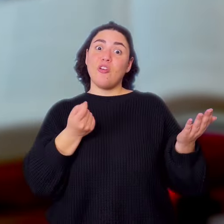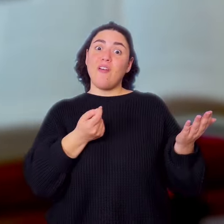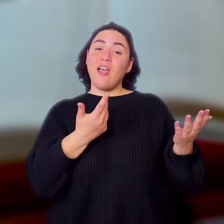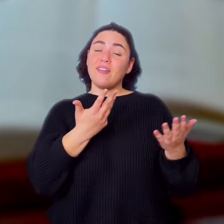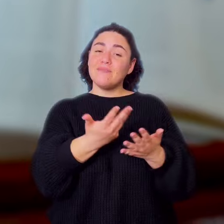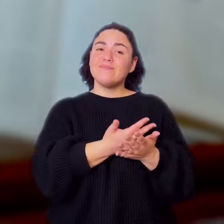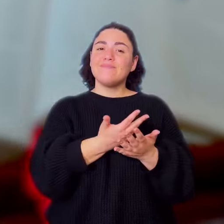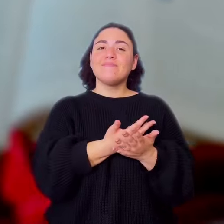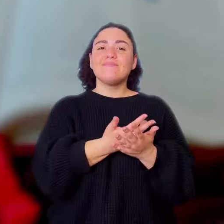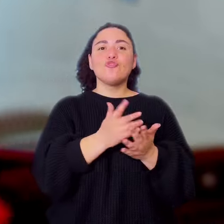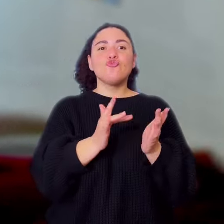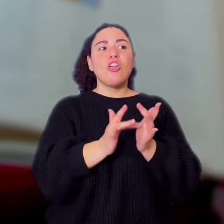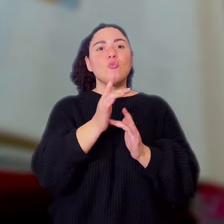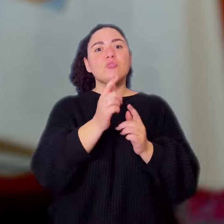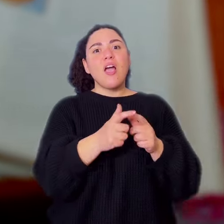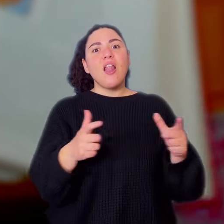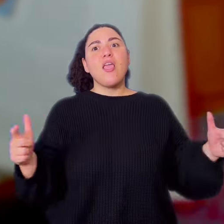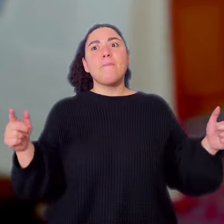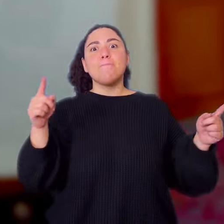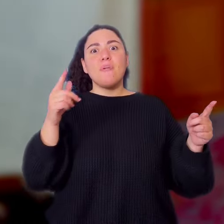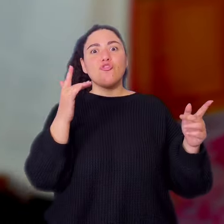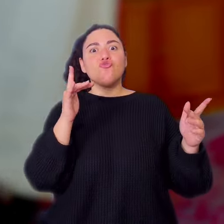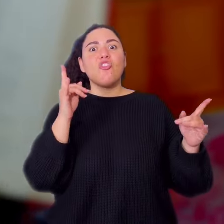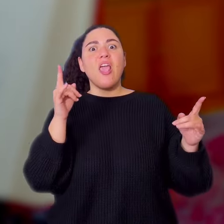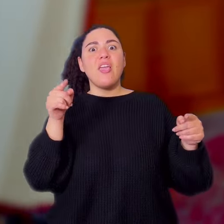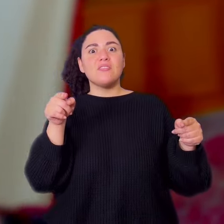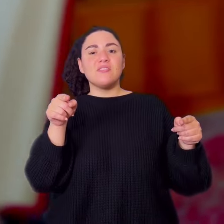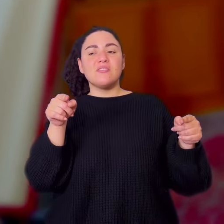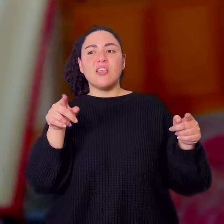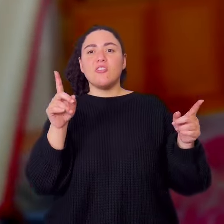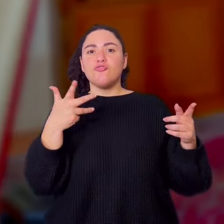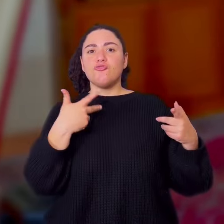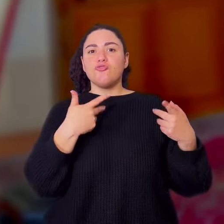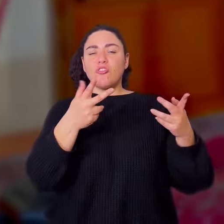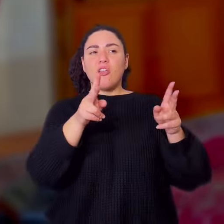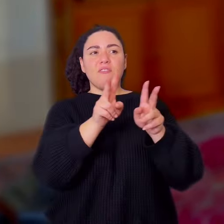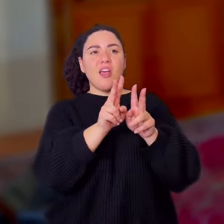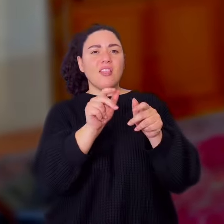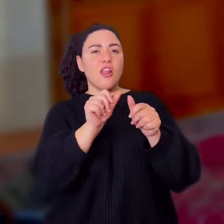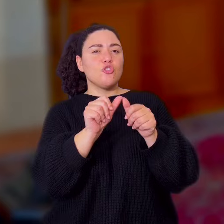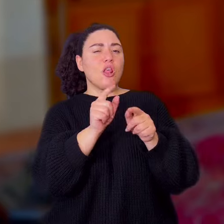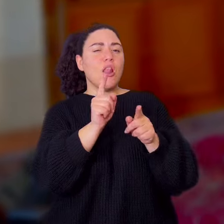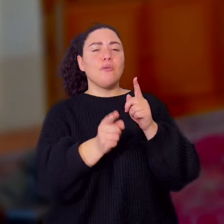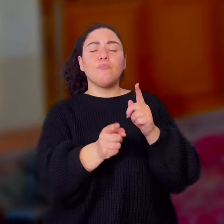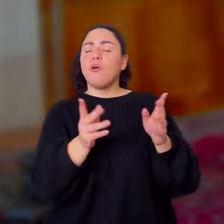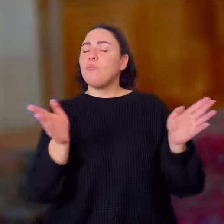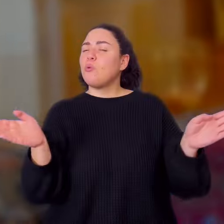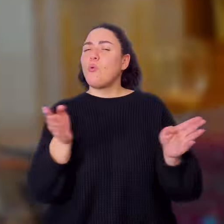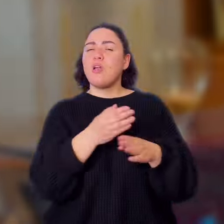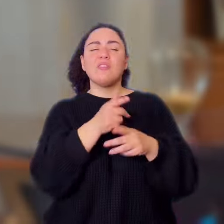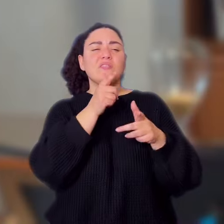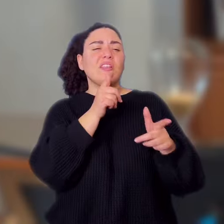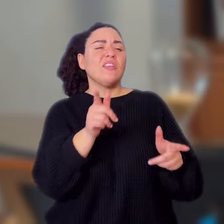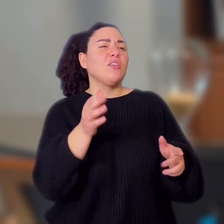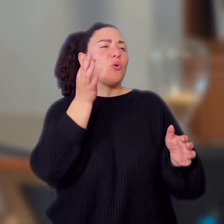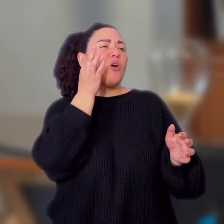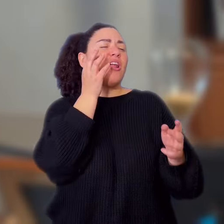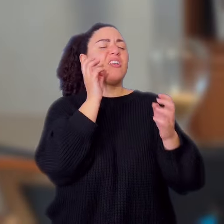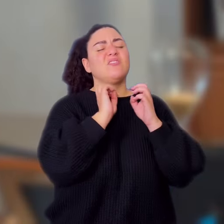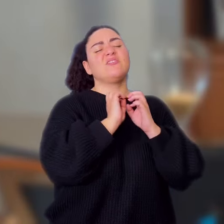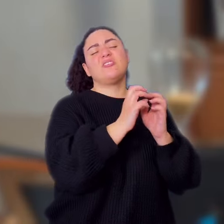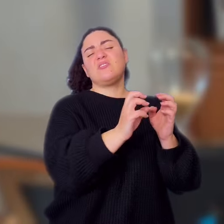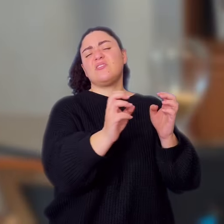Celeste nella quale c'è una moltitudine immensa di fratelli e di sorelle di qualunque popolo appartengono ogni